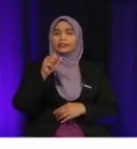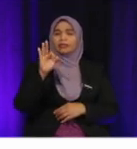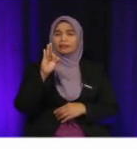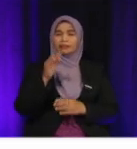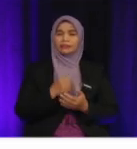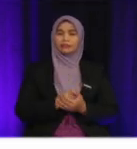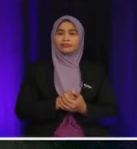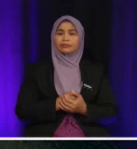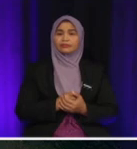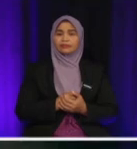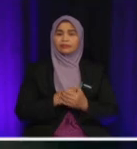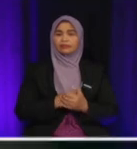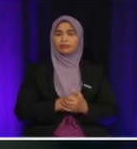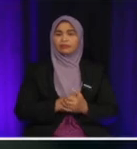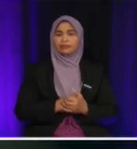siapa nak jawab?